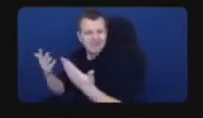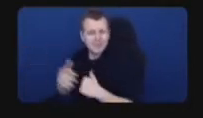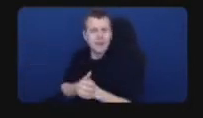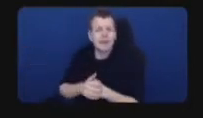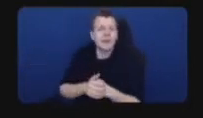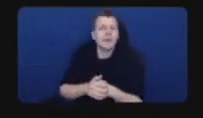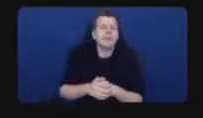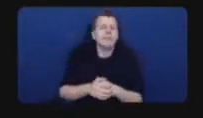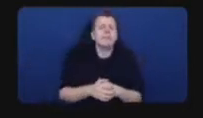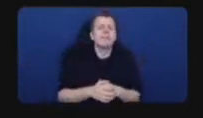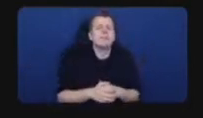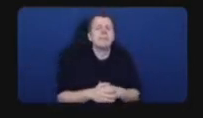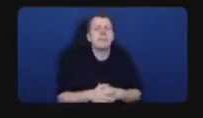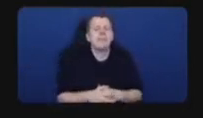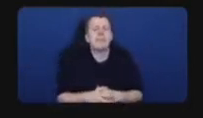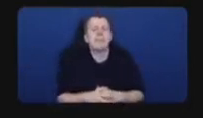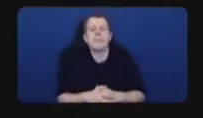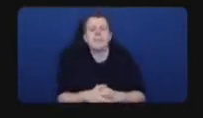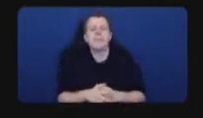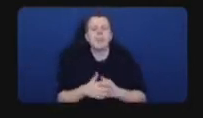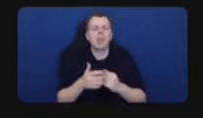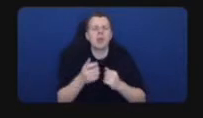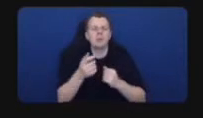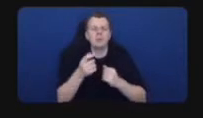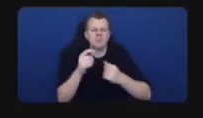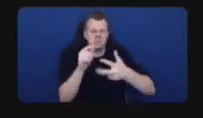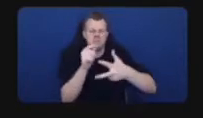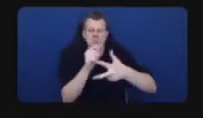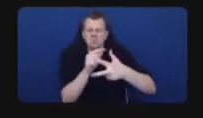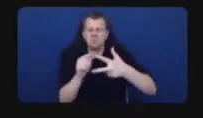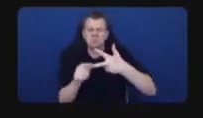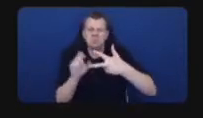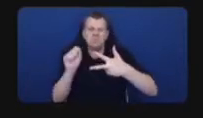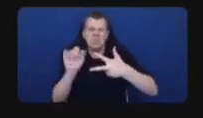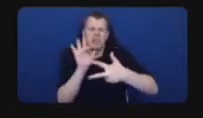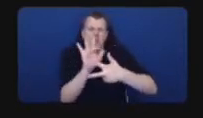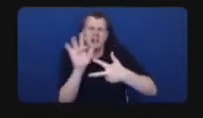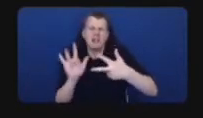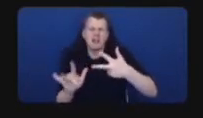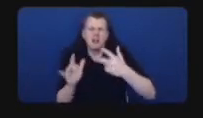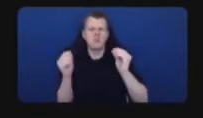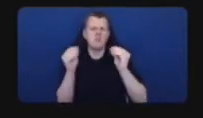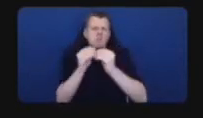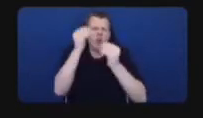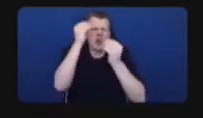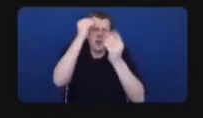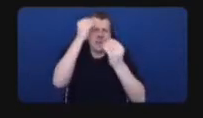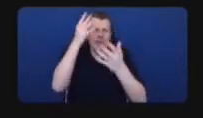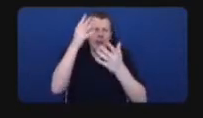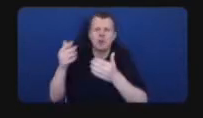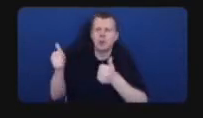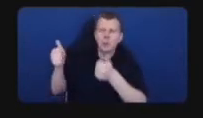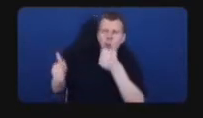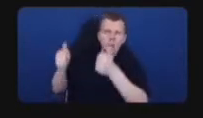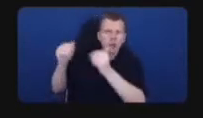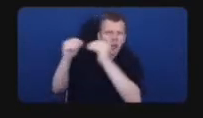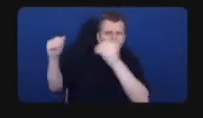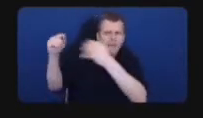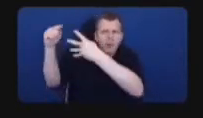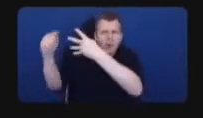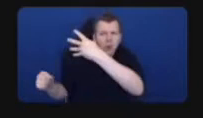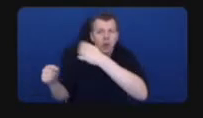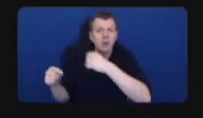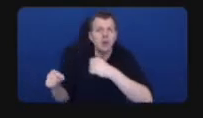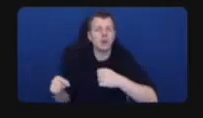的疫苗。接下来说的是这些是一些给你一些信息一些资